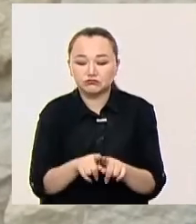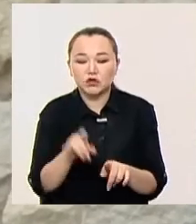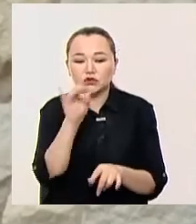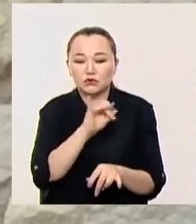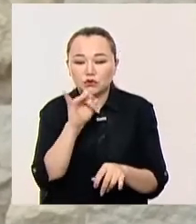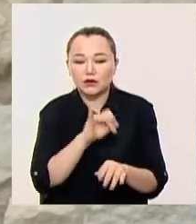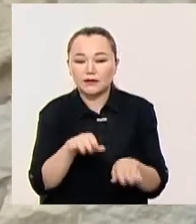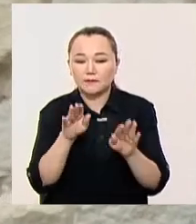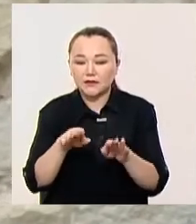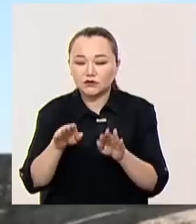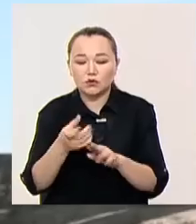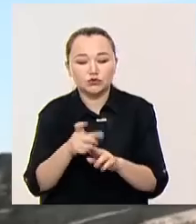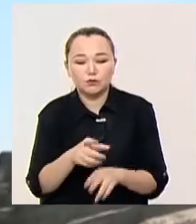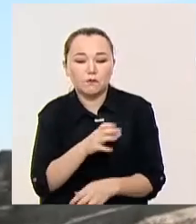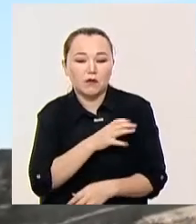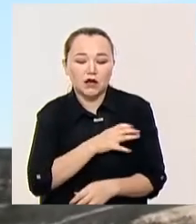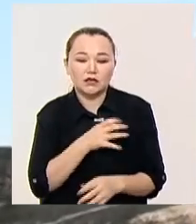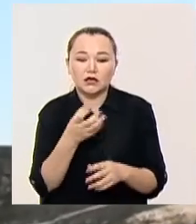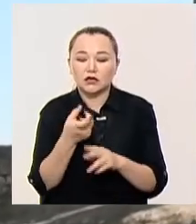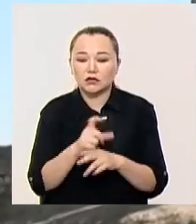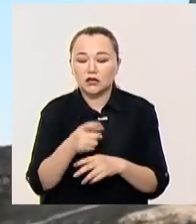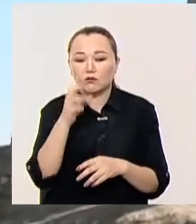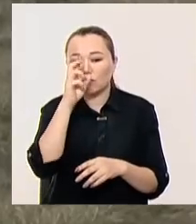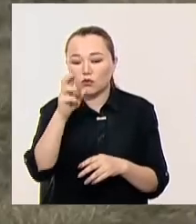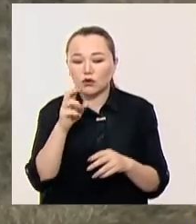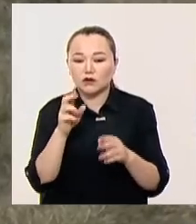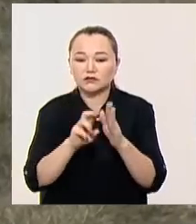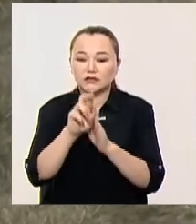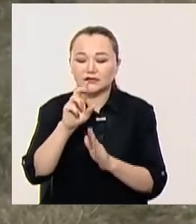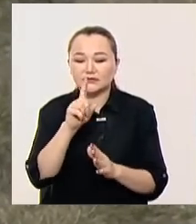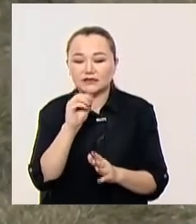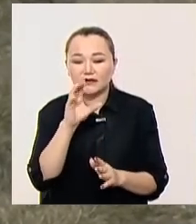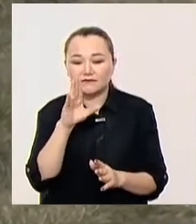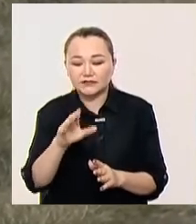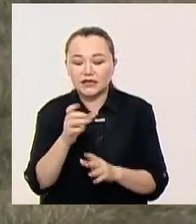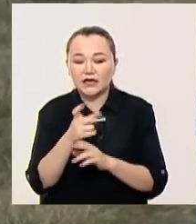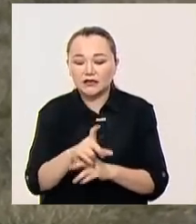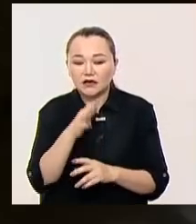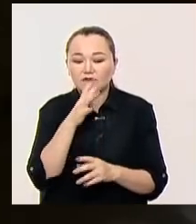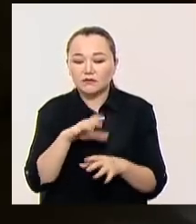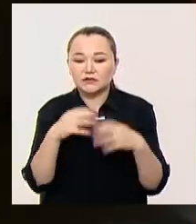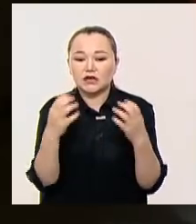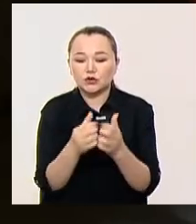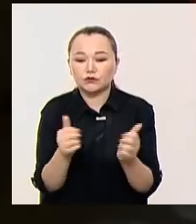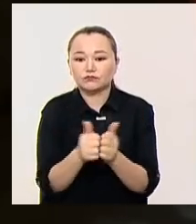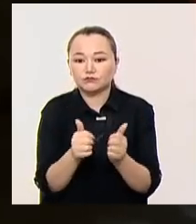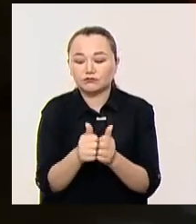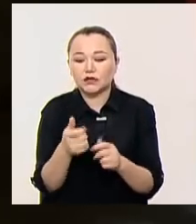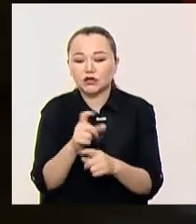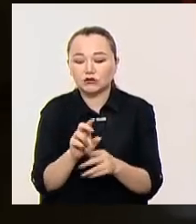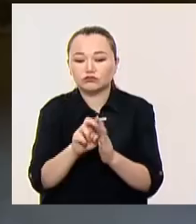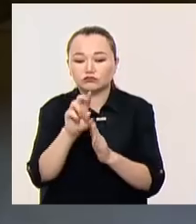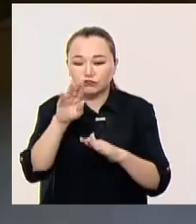тарихи жәдігерлерге өте бай. Соның бірі Зевс құдайының шіркеуі. Оған іргелес жатқан сол заманның стадионы. Бізге шіркеудің жер